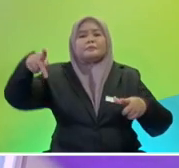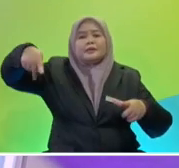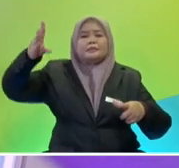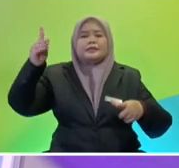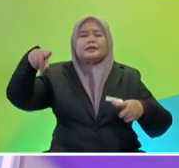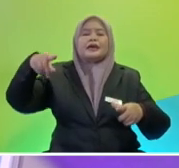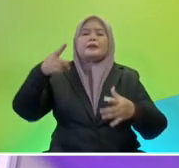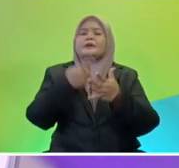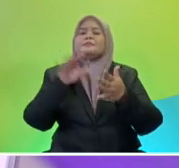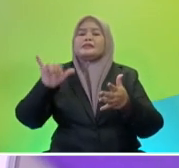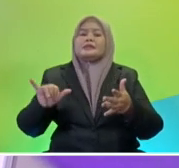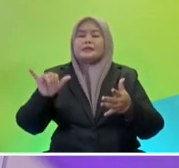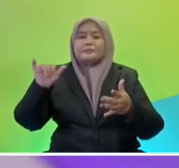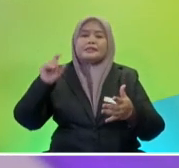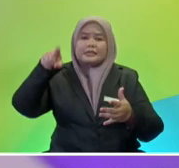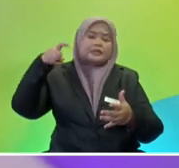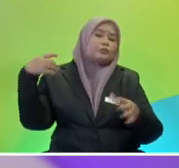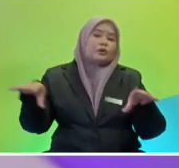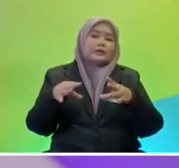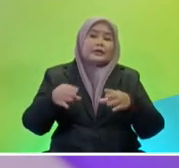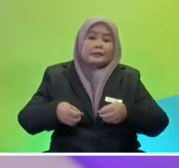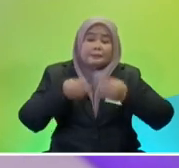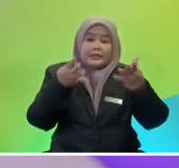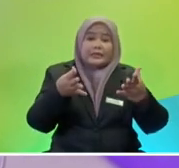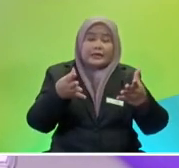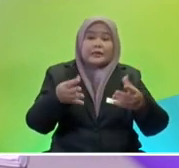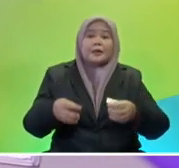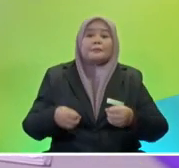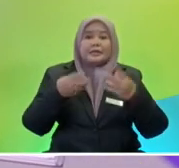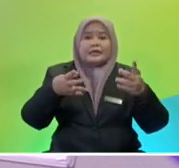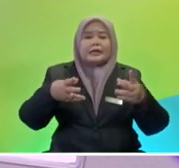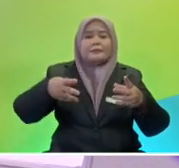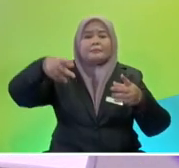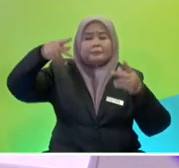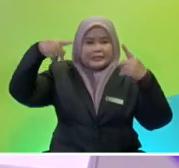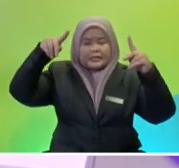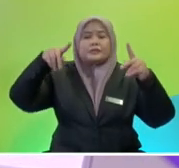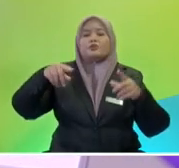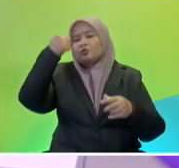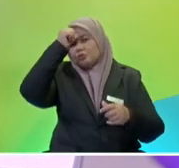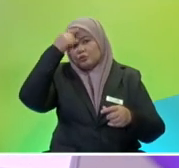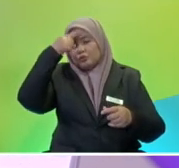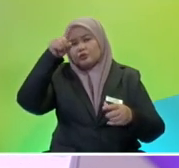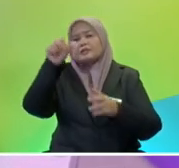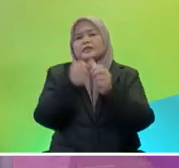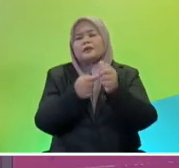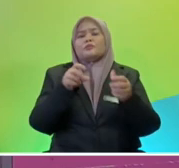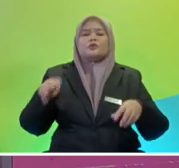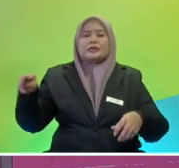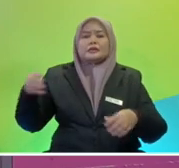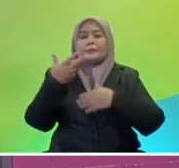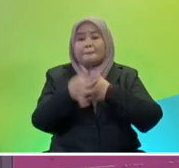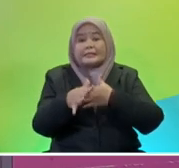Apa yang perlu kita buat kita berikan prestasi kepada setiap murid selepas selesai murid melaksanakan